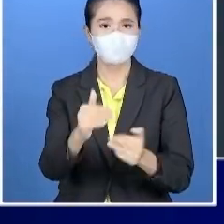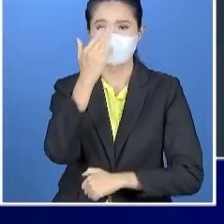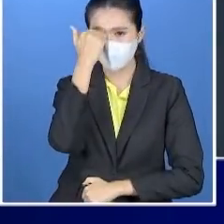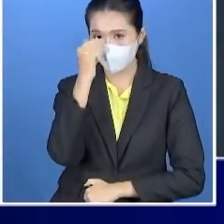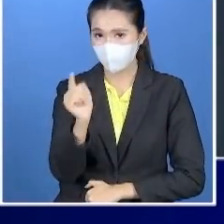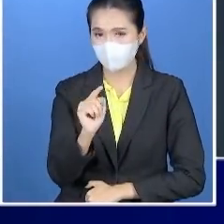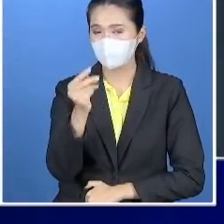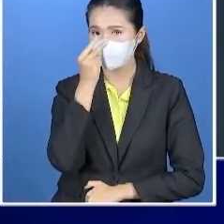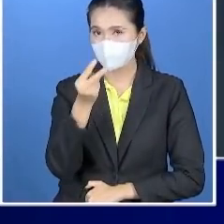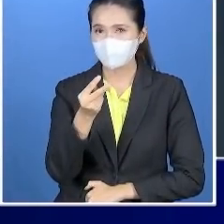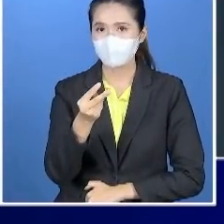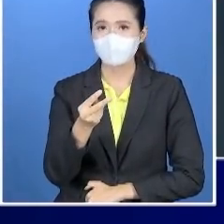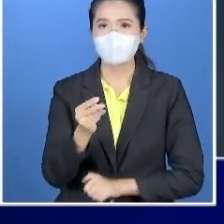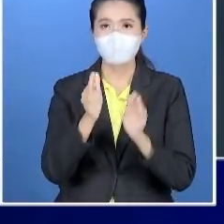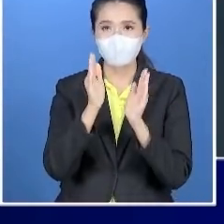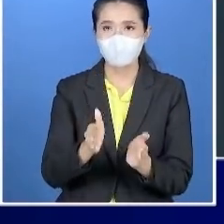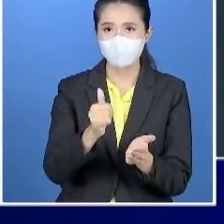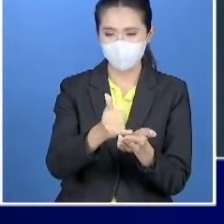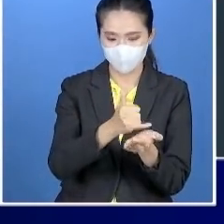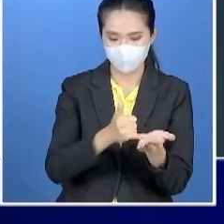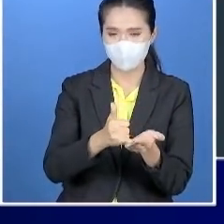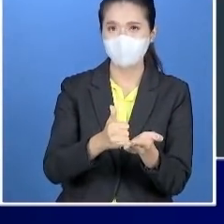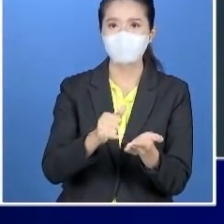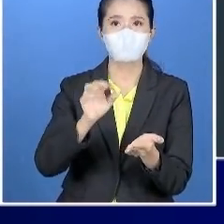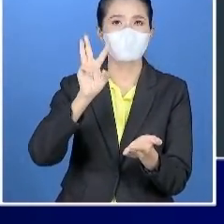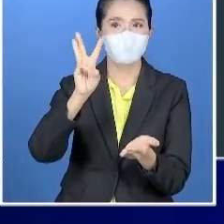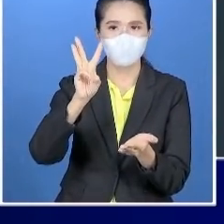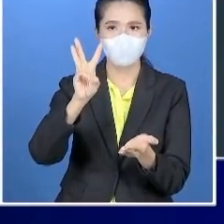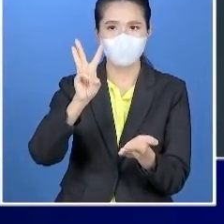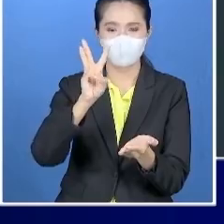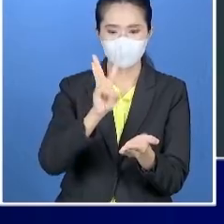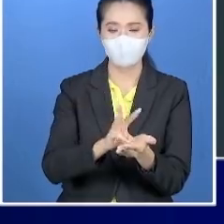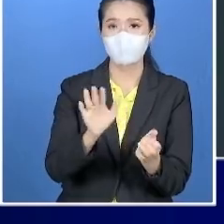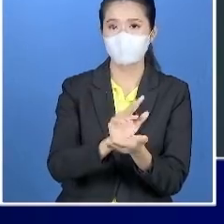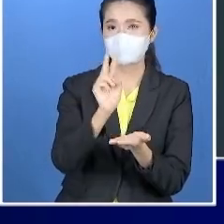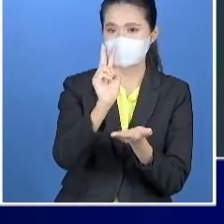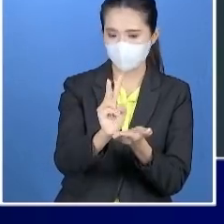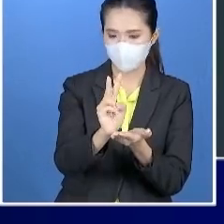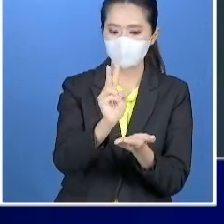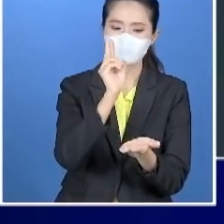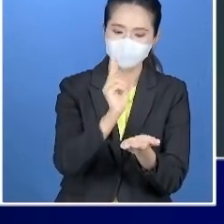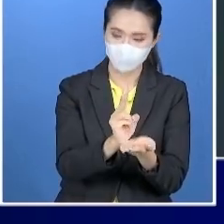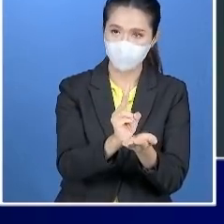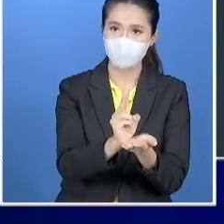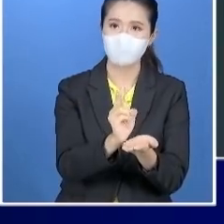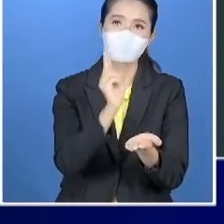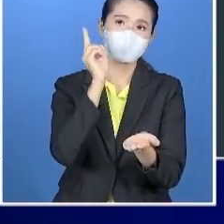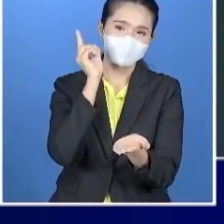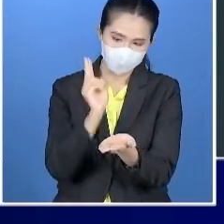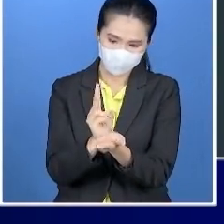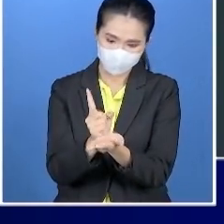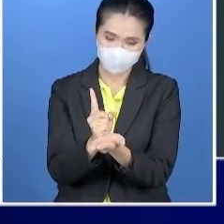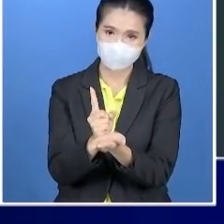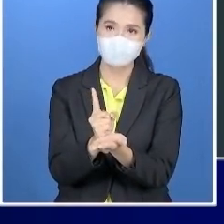เพราะดูจากเงาคนเนี่ยครบ6คนหัวเรือ2กลางลำ2แล้วท้ายเรืออี